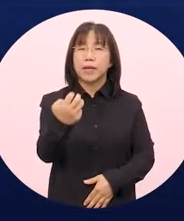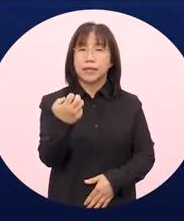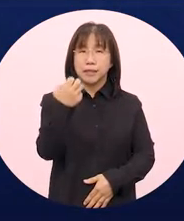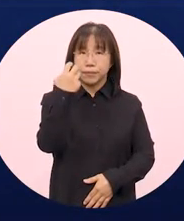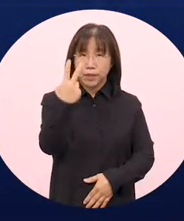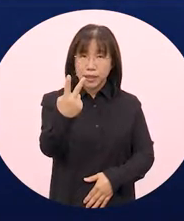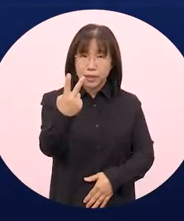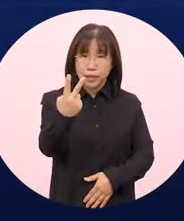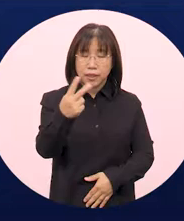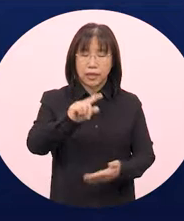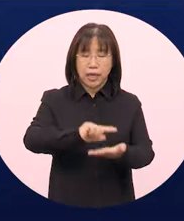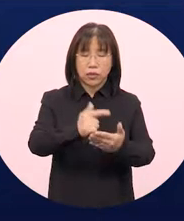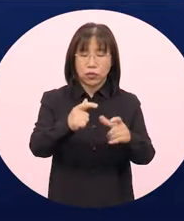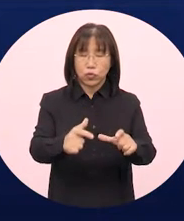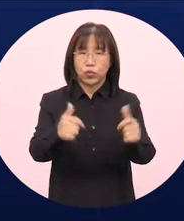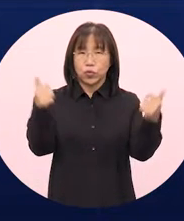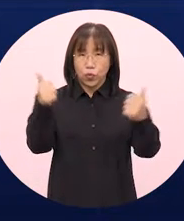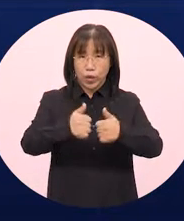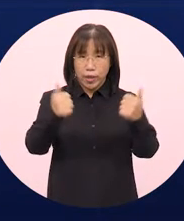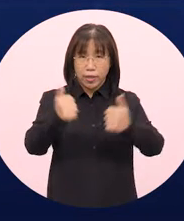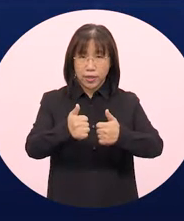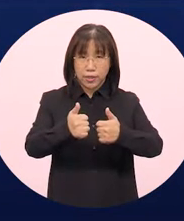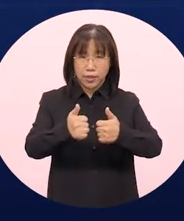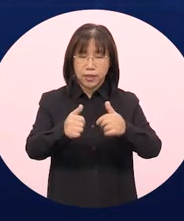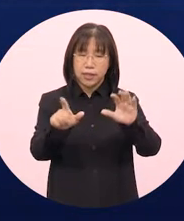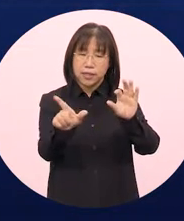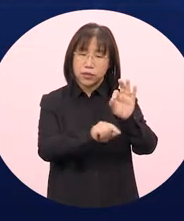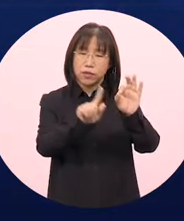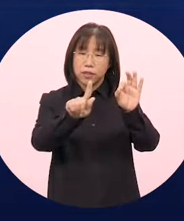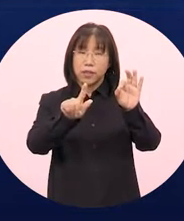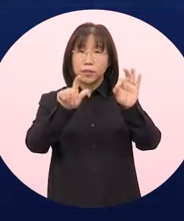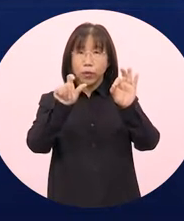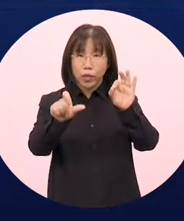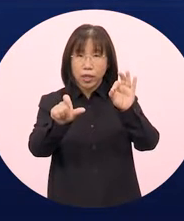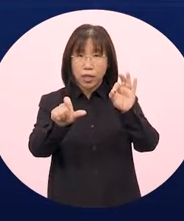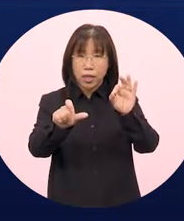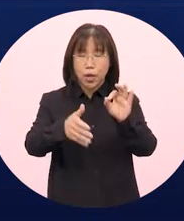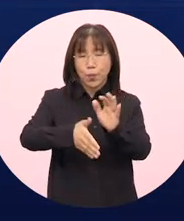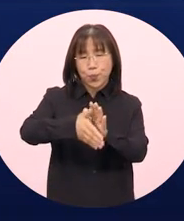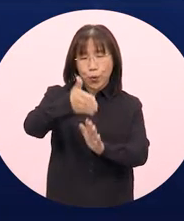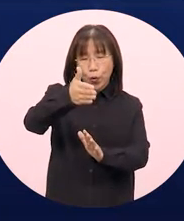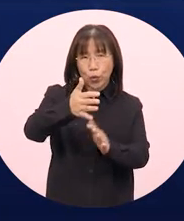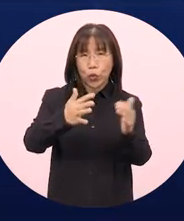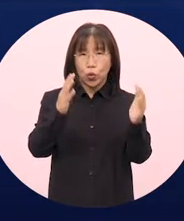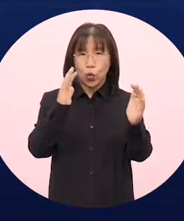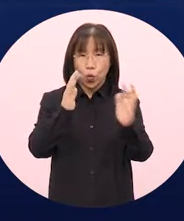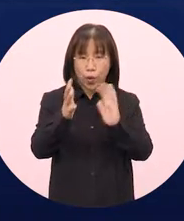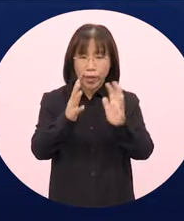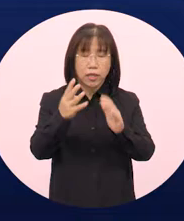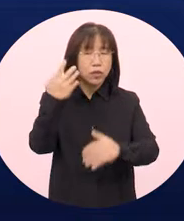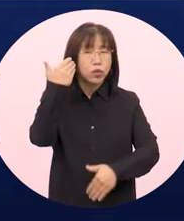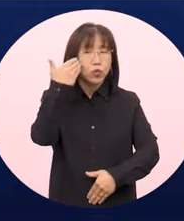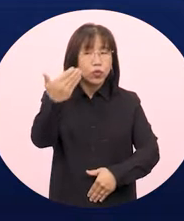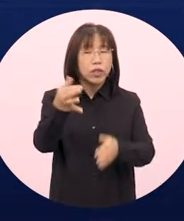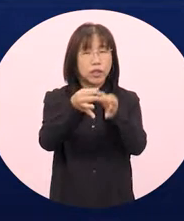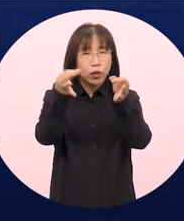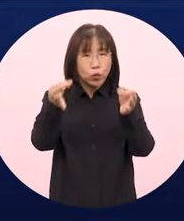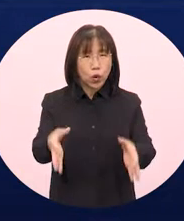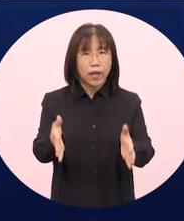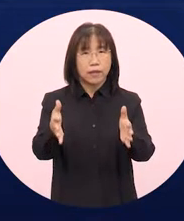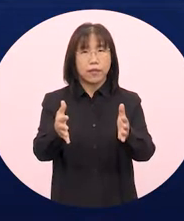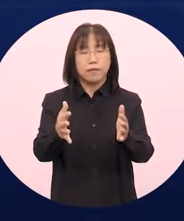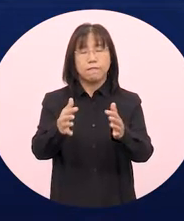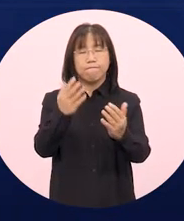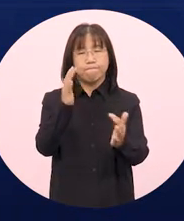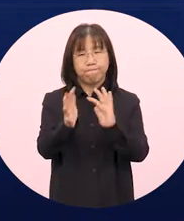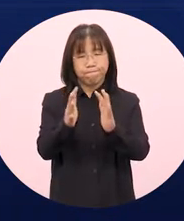제282회 서울특별시 강서구의회 임시회가 지난 15일 제4차 본회의로 패배하며 9일간의 일정을